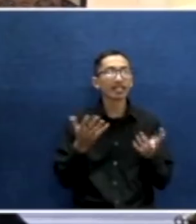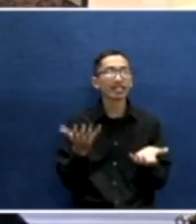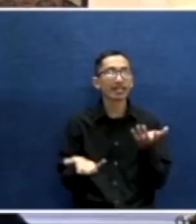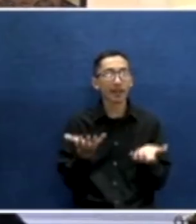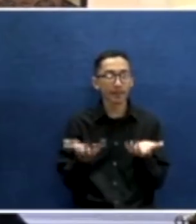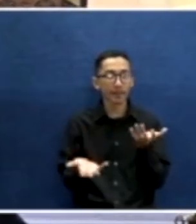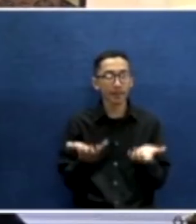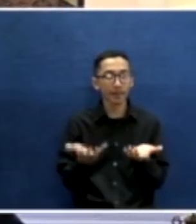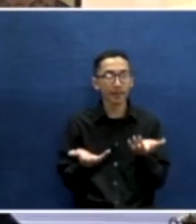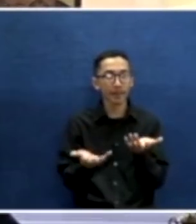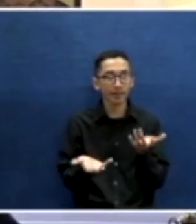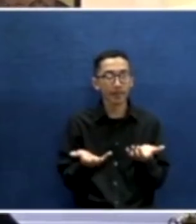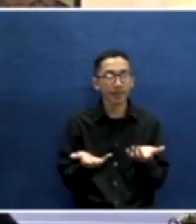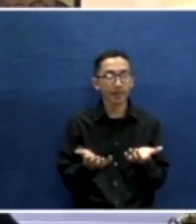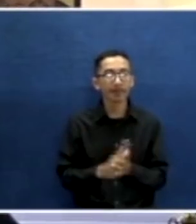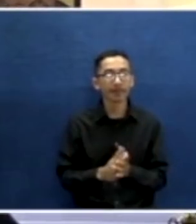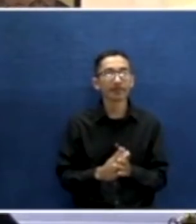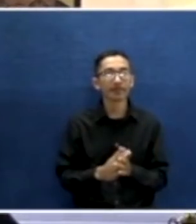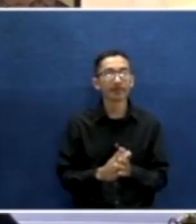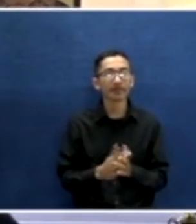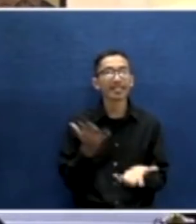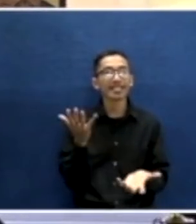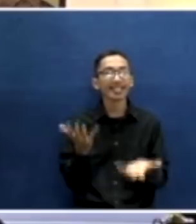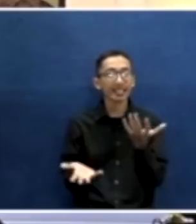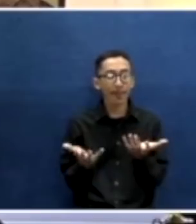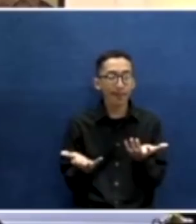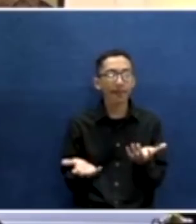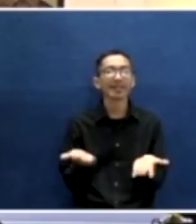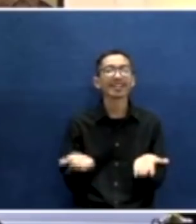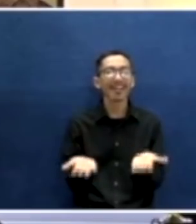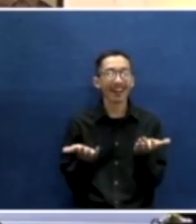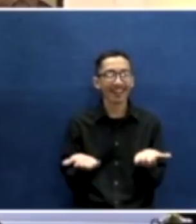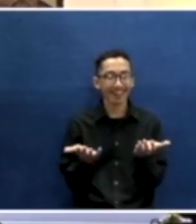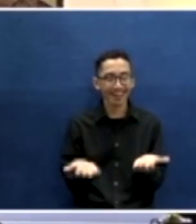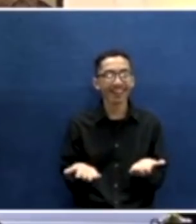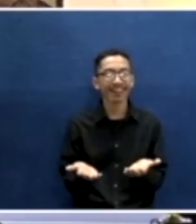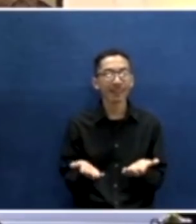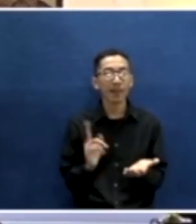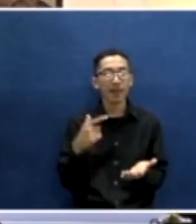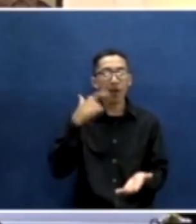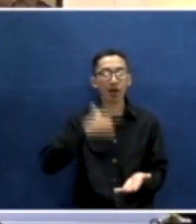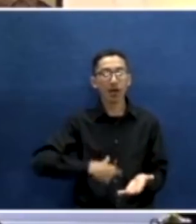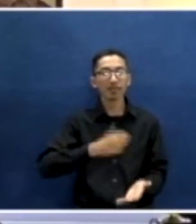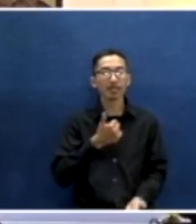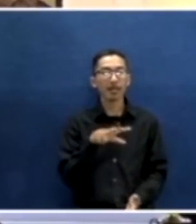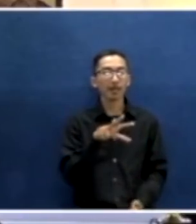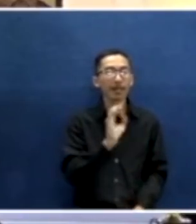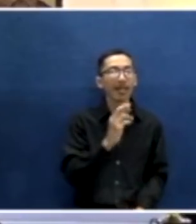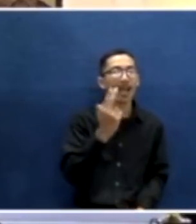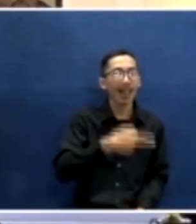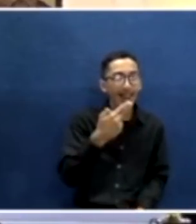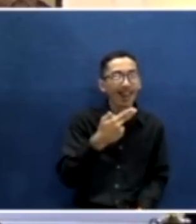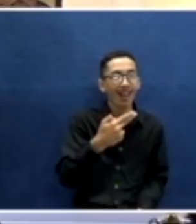halal yang halal itu pun walaupun kemudian hisabnya ringan dibandingkan yang harap itupun masih panjang Makanya kita